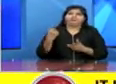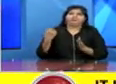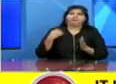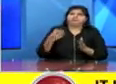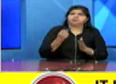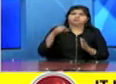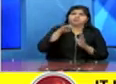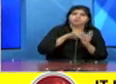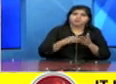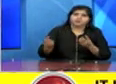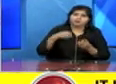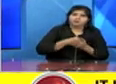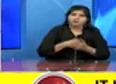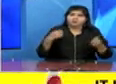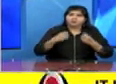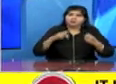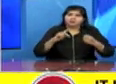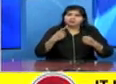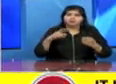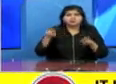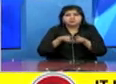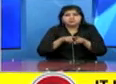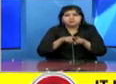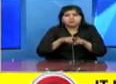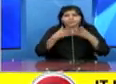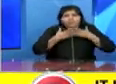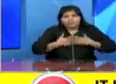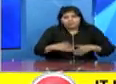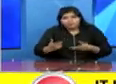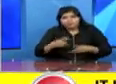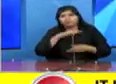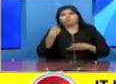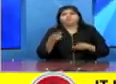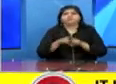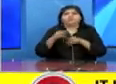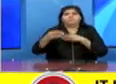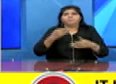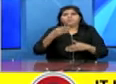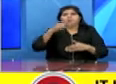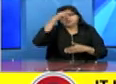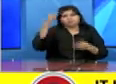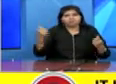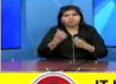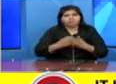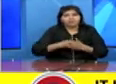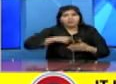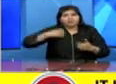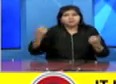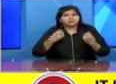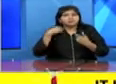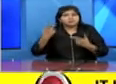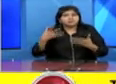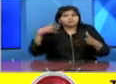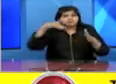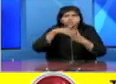खिलाफ लड़ाई जीवन और मृत्यु के बीच की लड़ाई है और इस लड़ाई में हमें जीतना है।